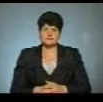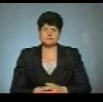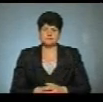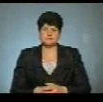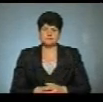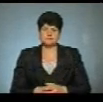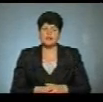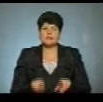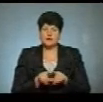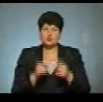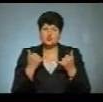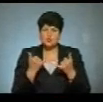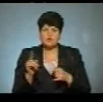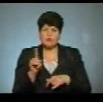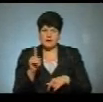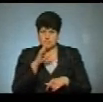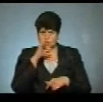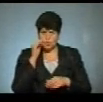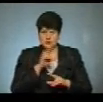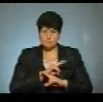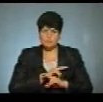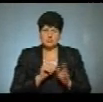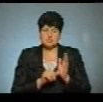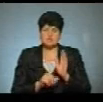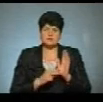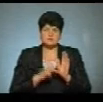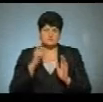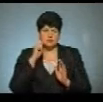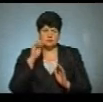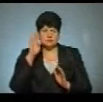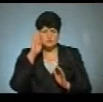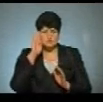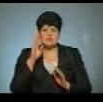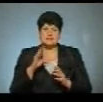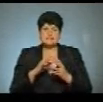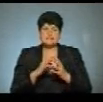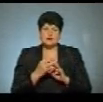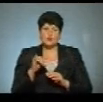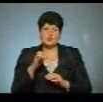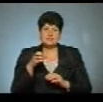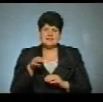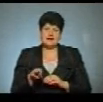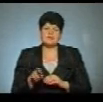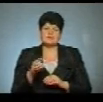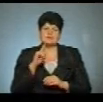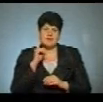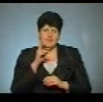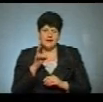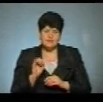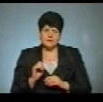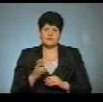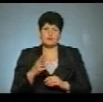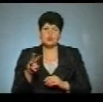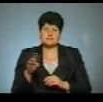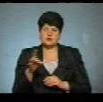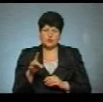Чайківський. Також сьогодні о першій ночі помер 68-річний чоловік з села Устя-Зелене Монастирського району, в якого був коронавірус.